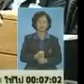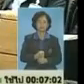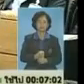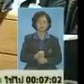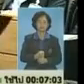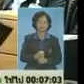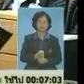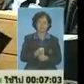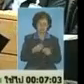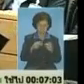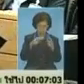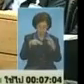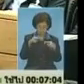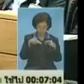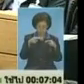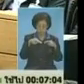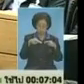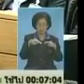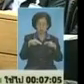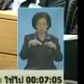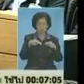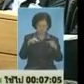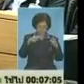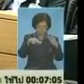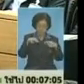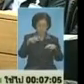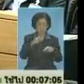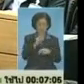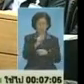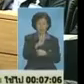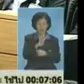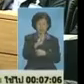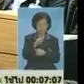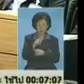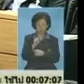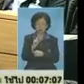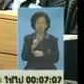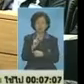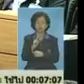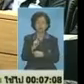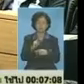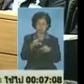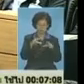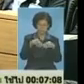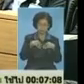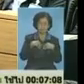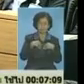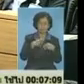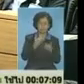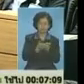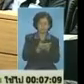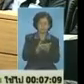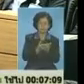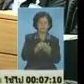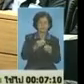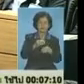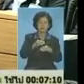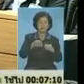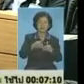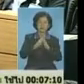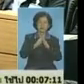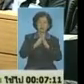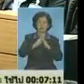ข้อพิจารณานะครับพิจารณานะครับข้อ 4.1 ให้ความเห็นชอบราคาค่าก่อสร้างอ